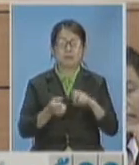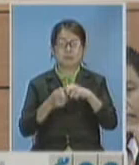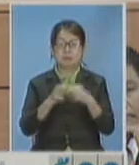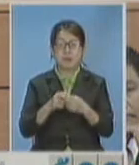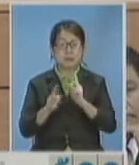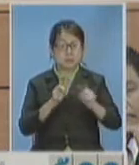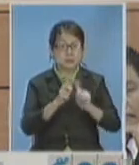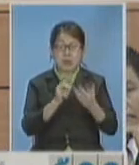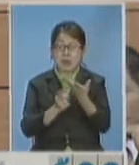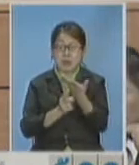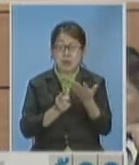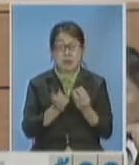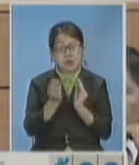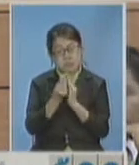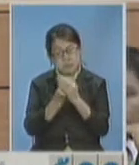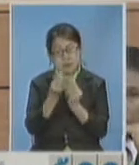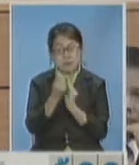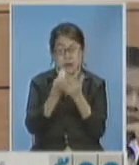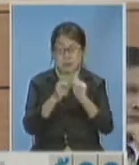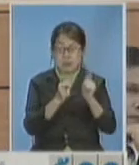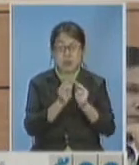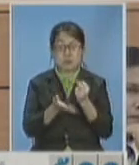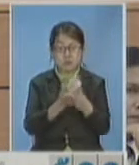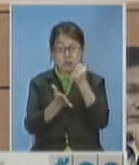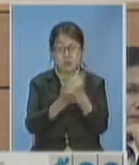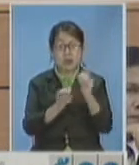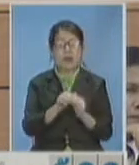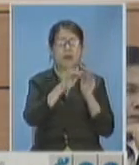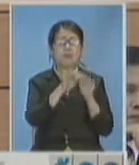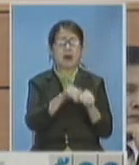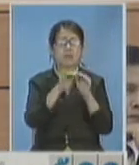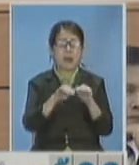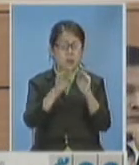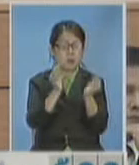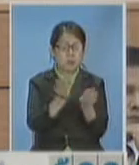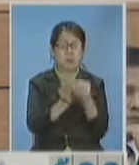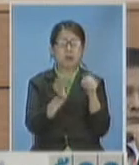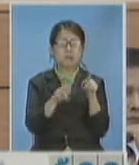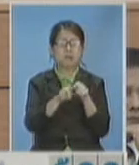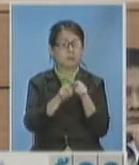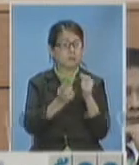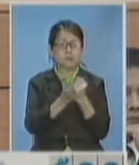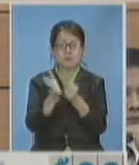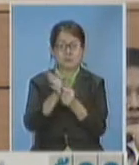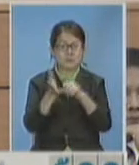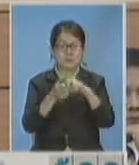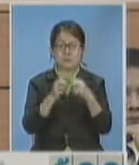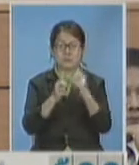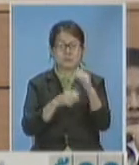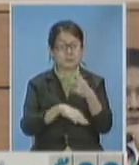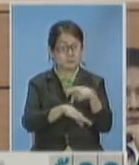ลทางการเกษตรชนิดใดที่รัฐบาลแก้ได้เลยแม้แต่มะพร้าวท่านประธานครับสิ่ง